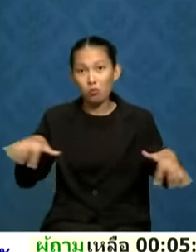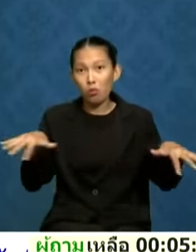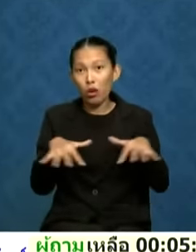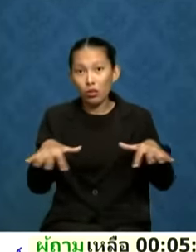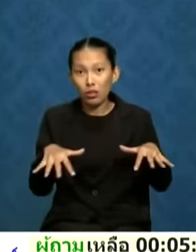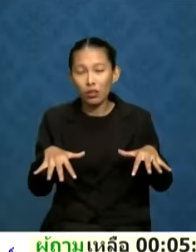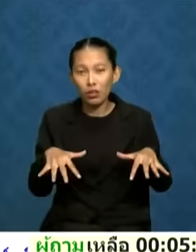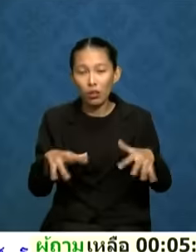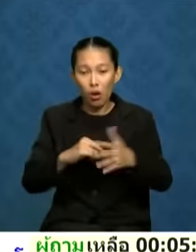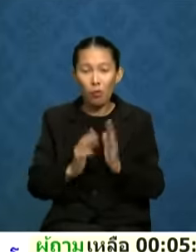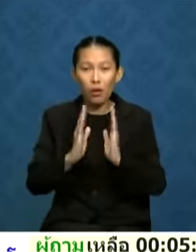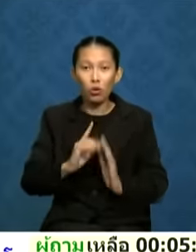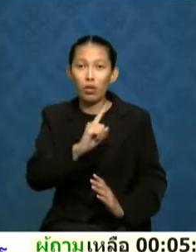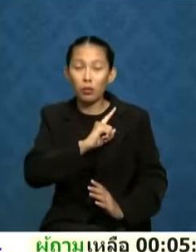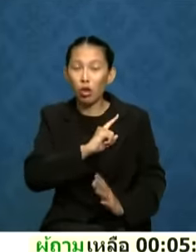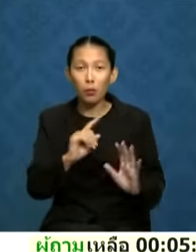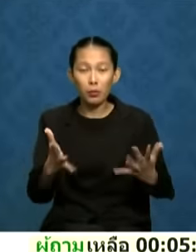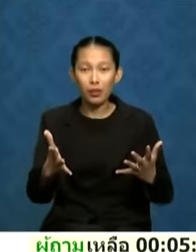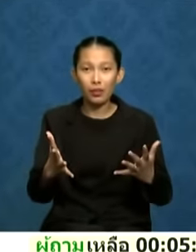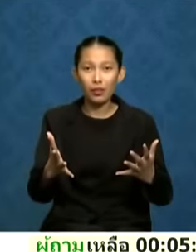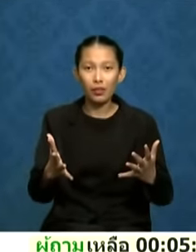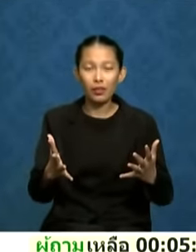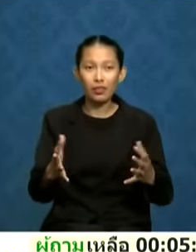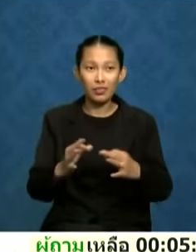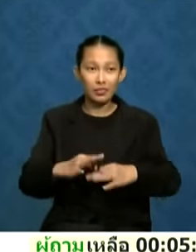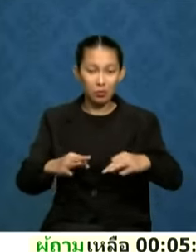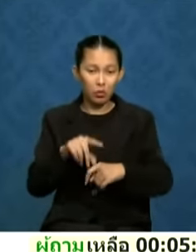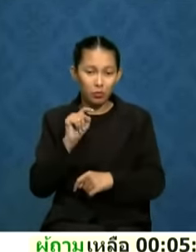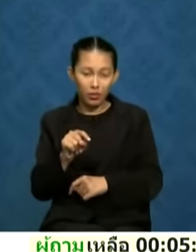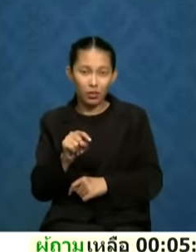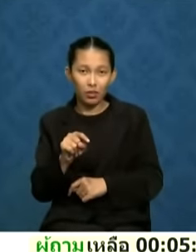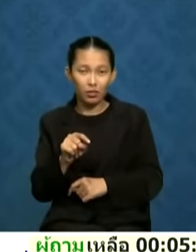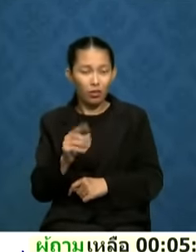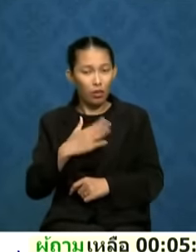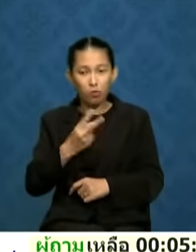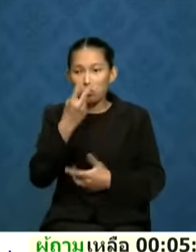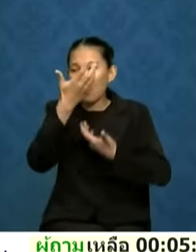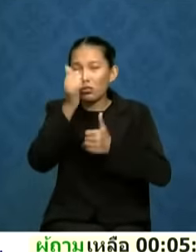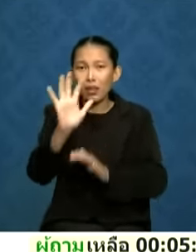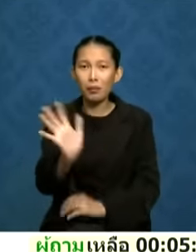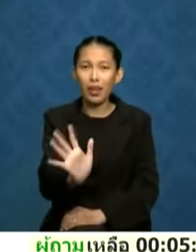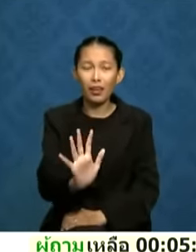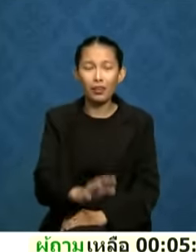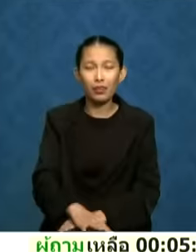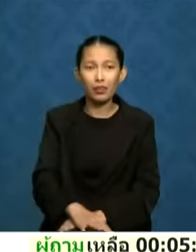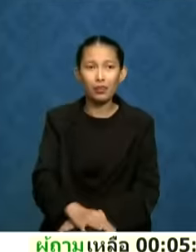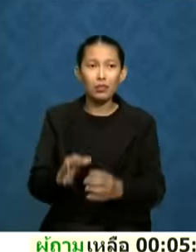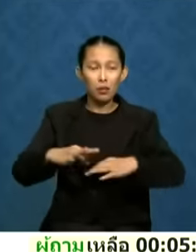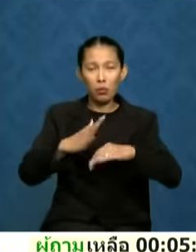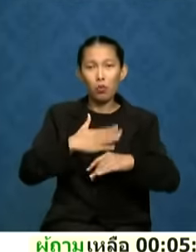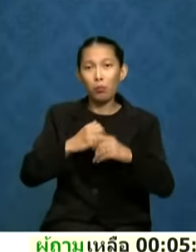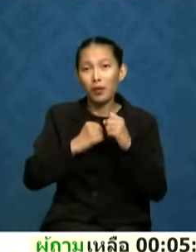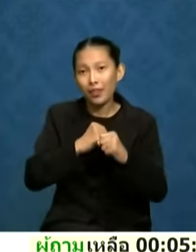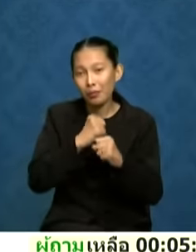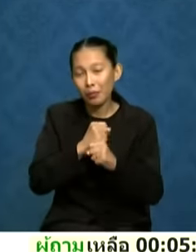ิโยทไม่ตองมผู้รบผิเลยครับเรื่องนี้มไมใช่เรื่องที่เราจะมองข้ามไปได้ผมเองกพยายามทำหนาท